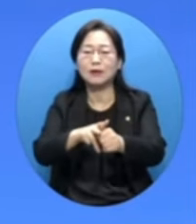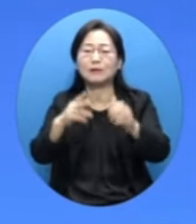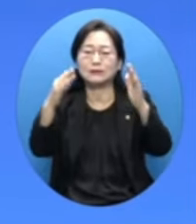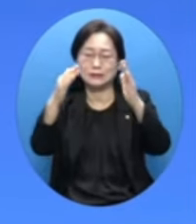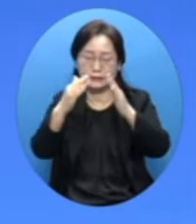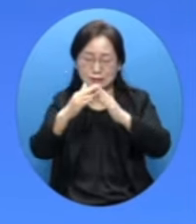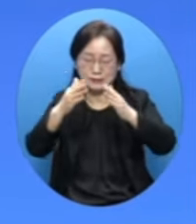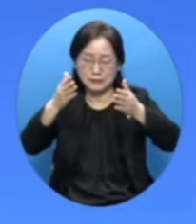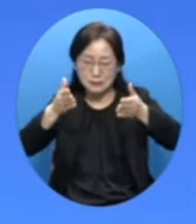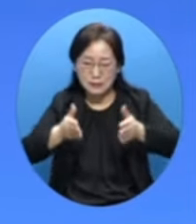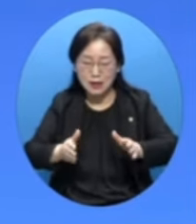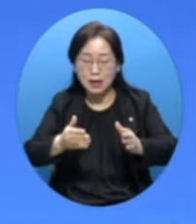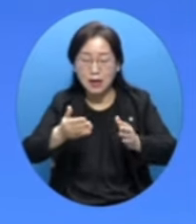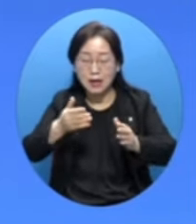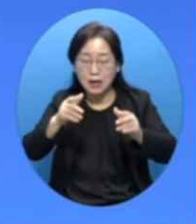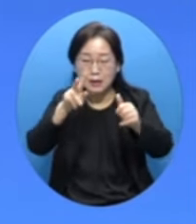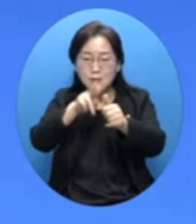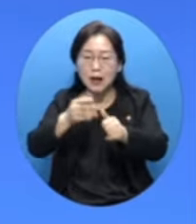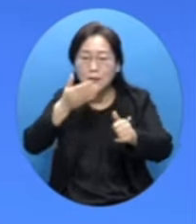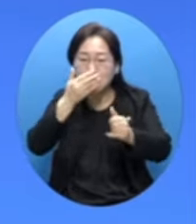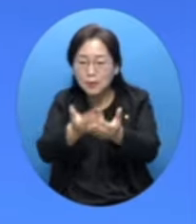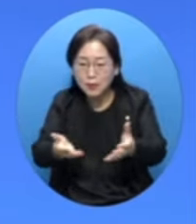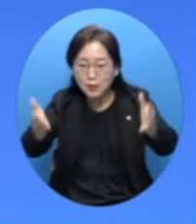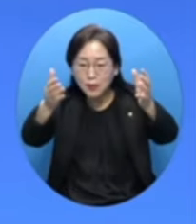말 먹이통에